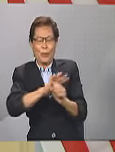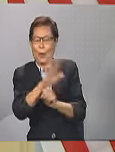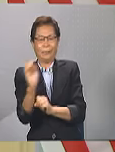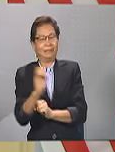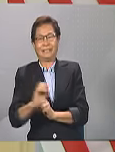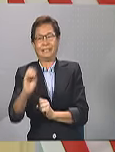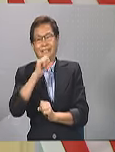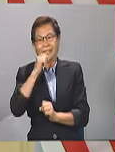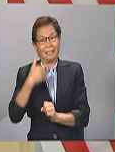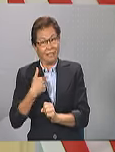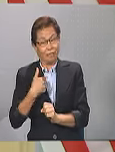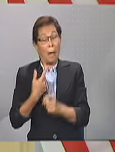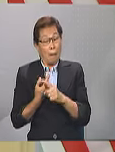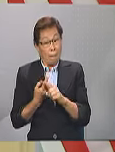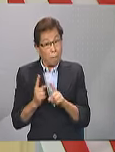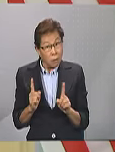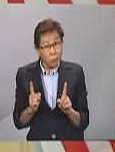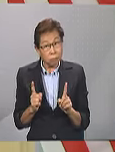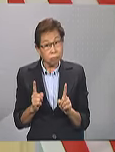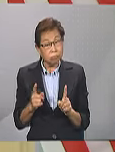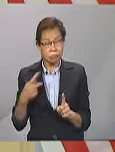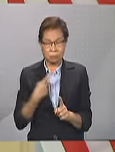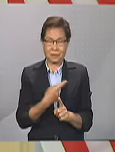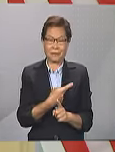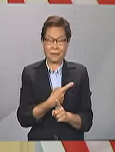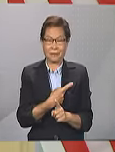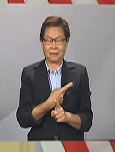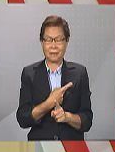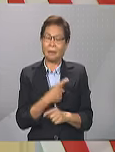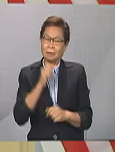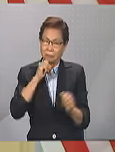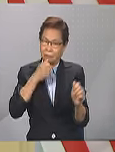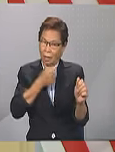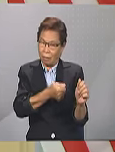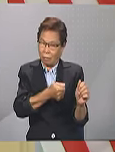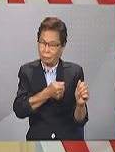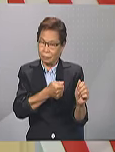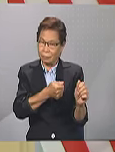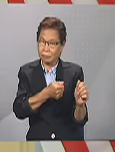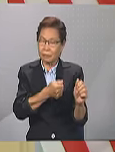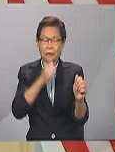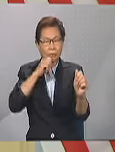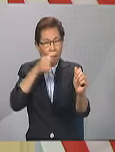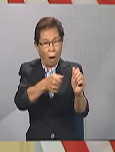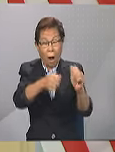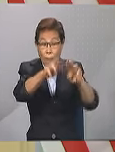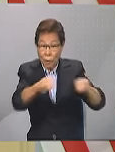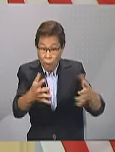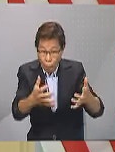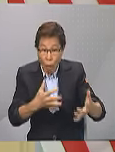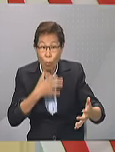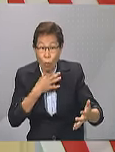komitmen amblas walaupun kemanapun kita juga mengarahkan supaya setiap pelajar yang ingin